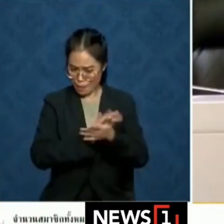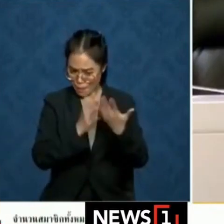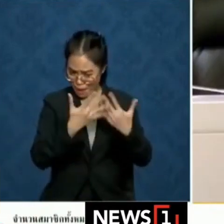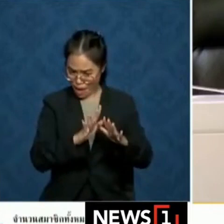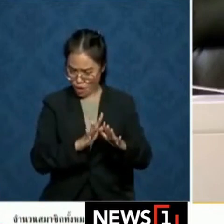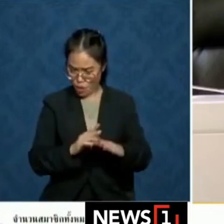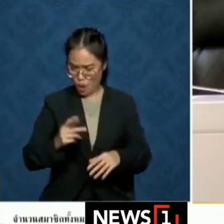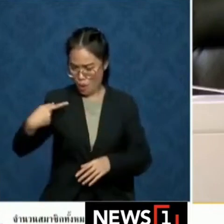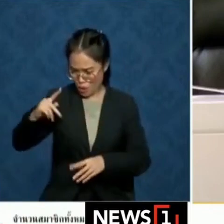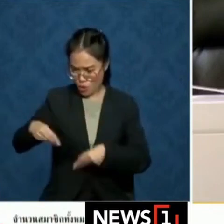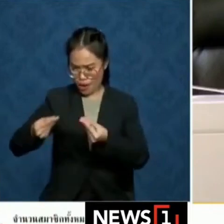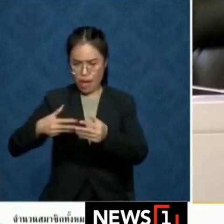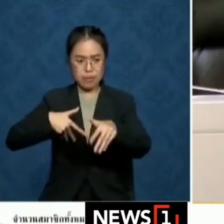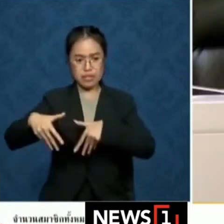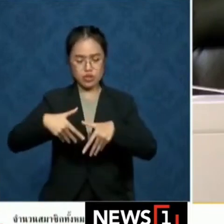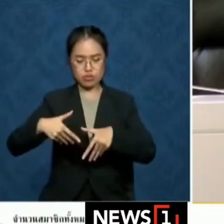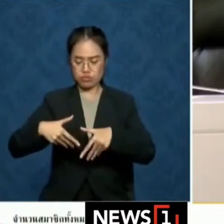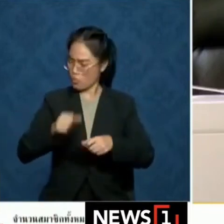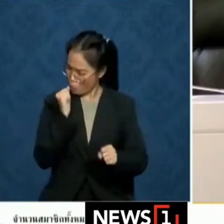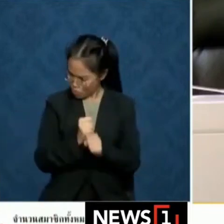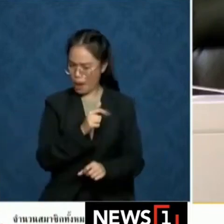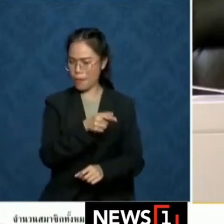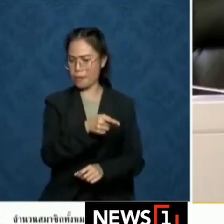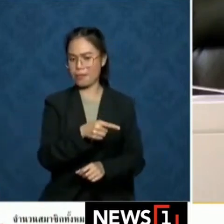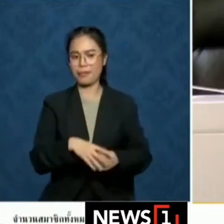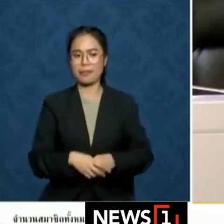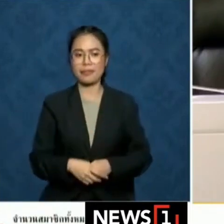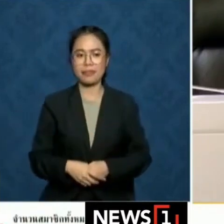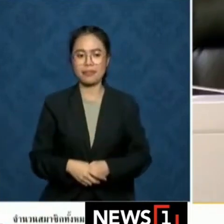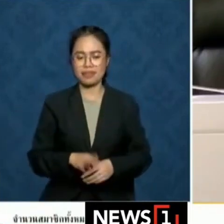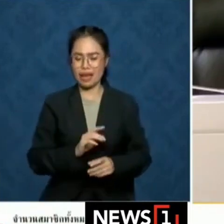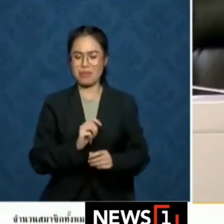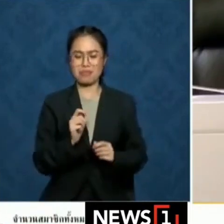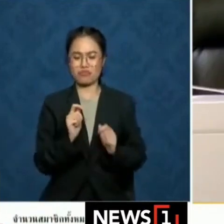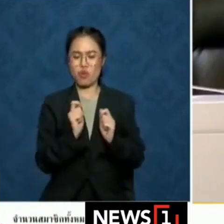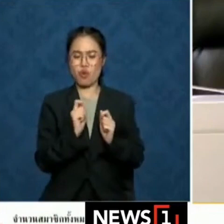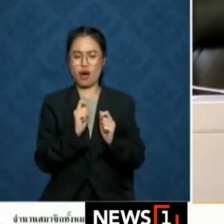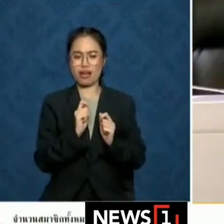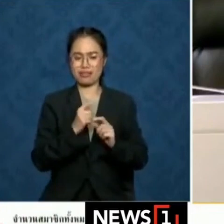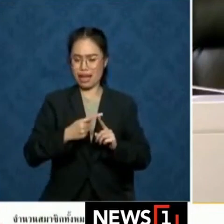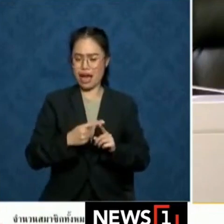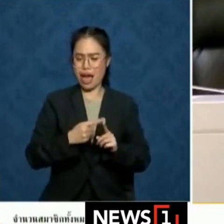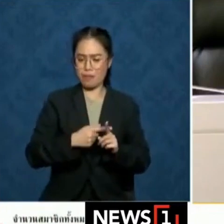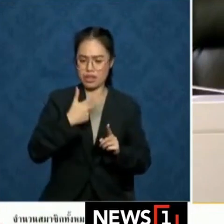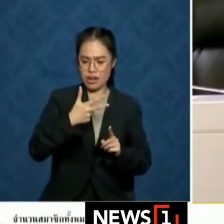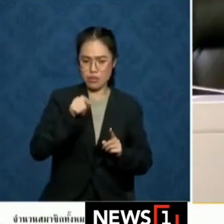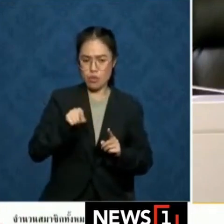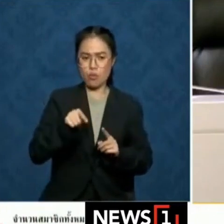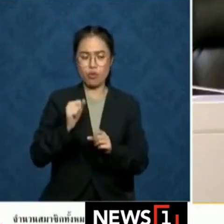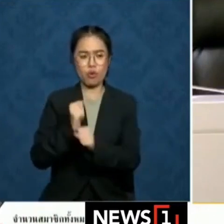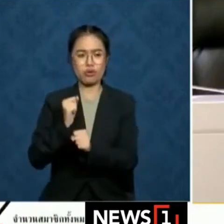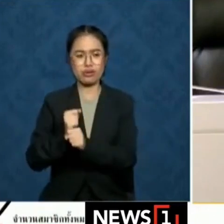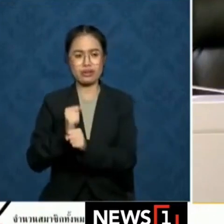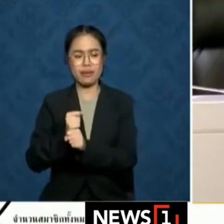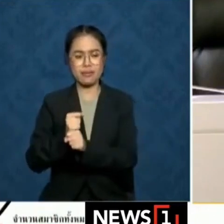เดือนที่ผ่านมาผมก็คงจะทำในสิ่งที่ให้กับประเทศชาติและประชาชนไม่ได้อย่างที่ปรากฏเหมือนอย่าง 3เดือนที่ผ่าน